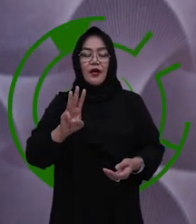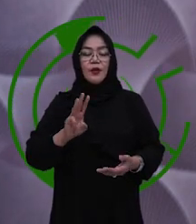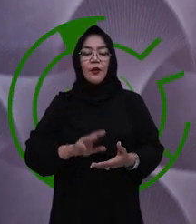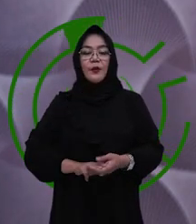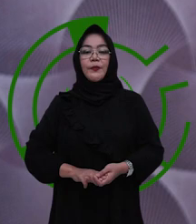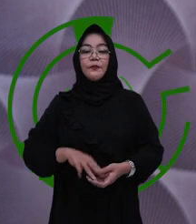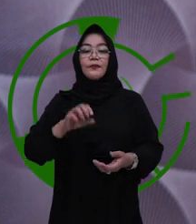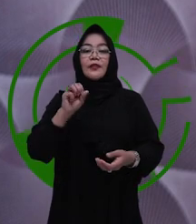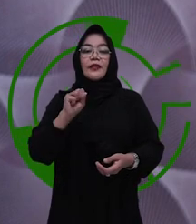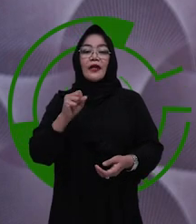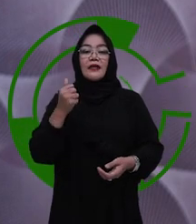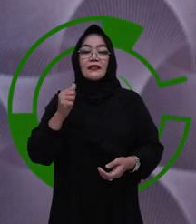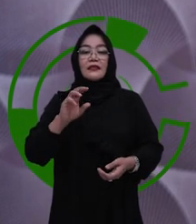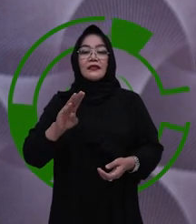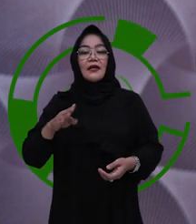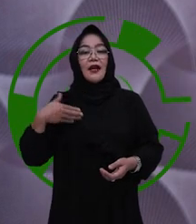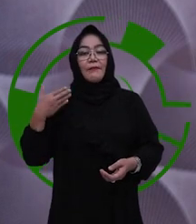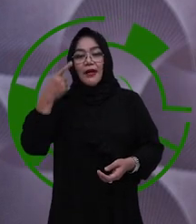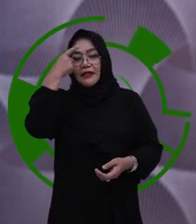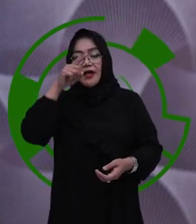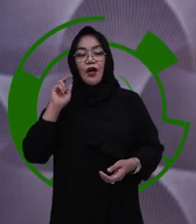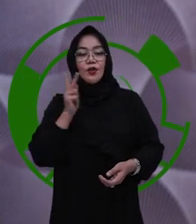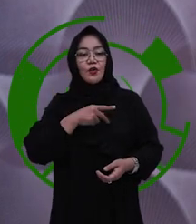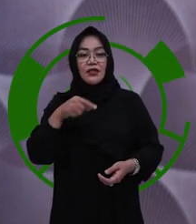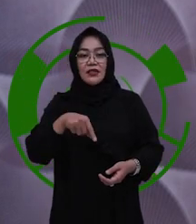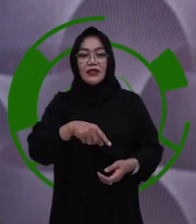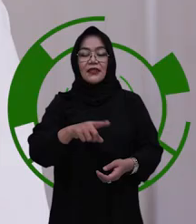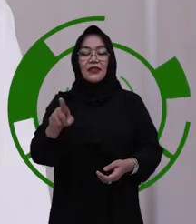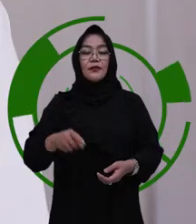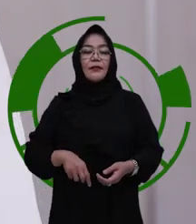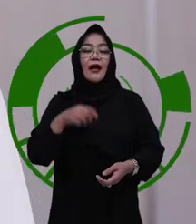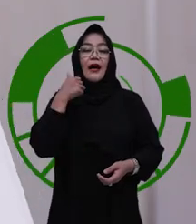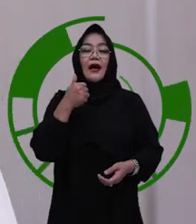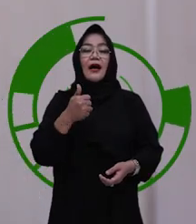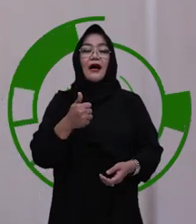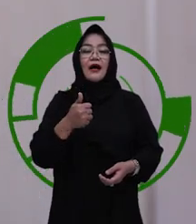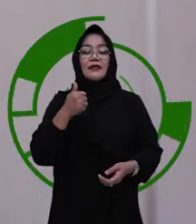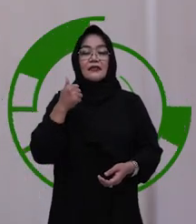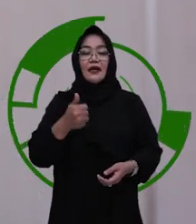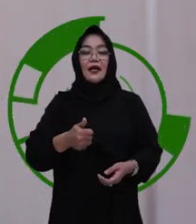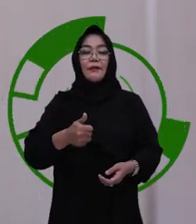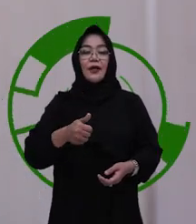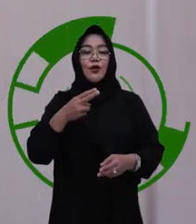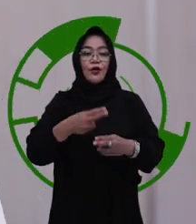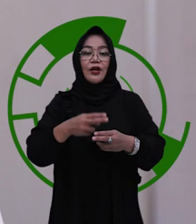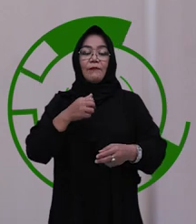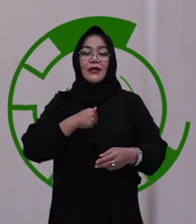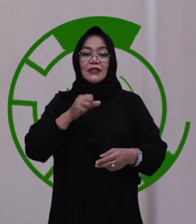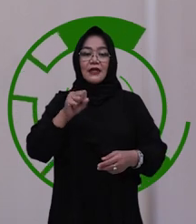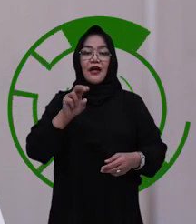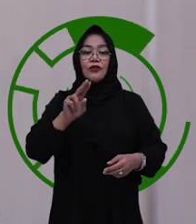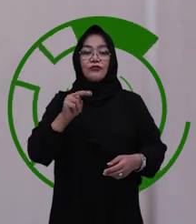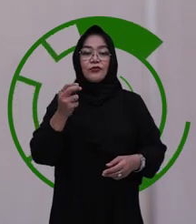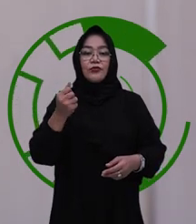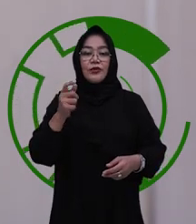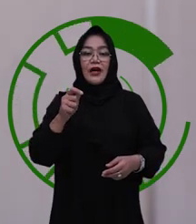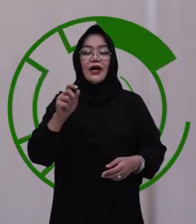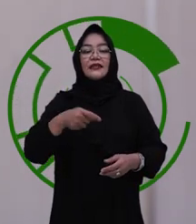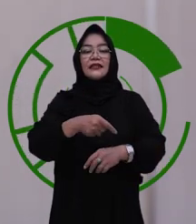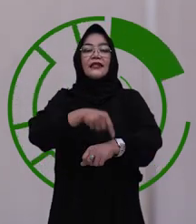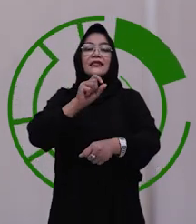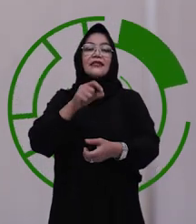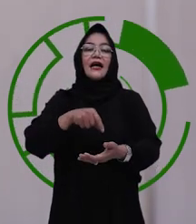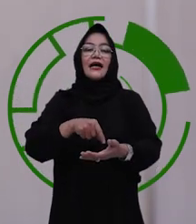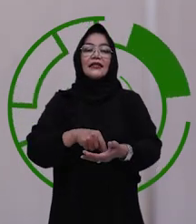Santi Santi Om, Namo Buddhaya, salam bahagia untuk kita semua. Assalamualaikum, nama saya Sunardi, saya Wakadudi SMK Tunas